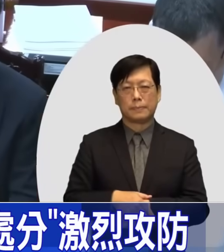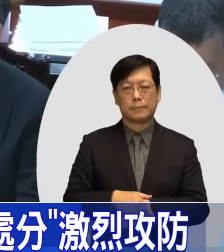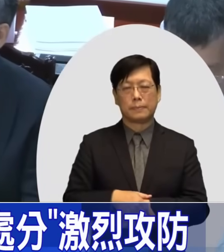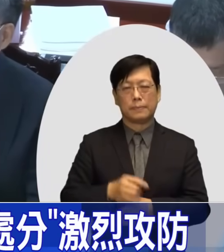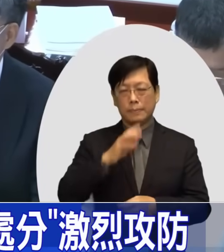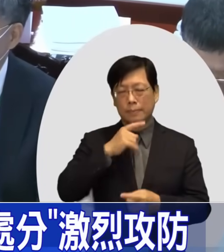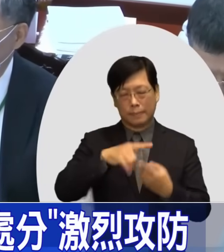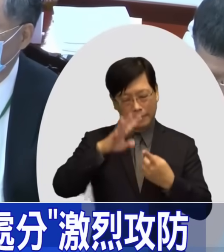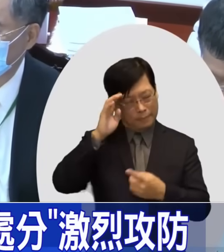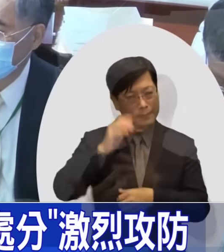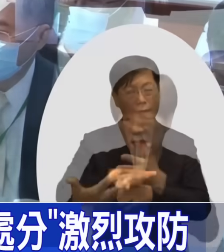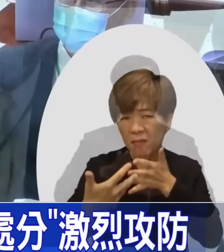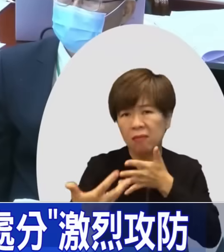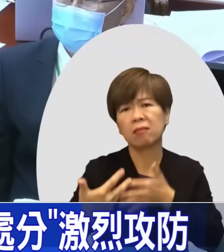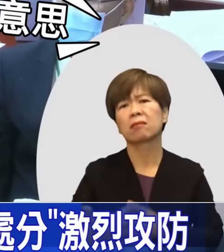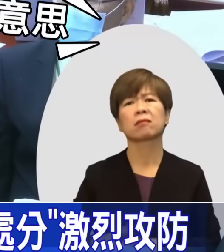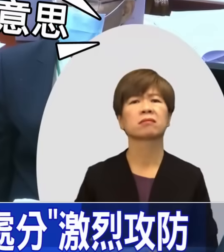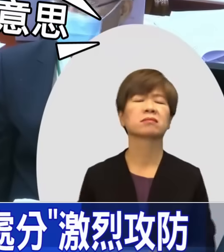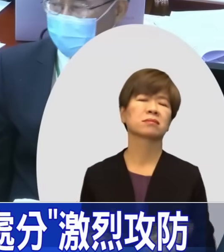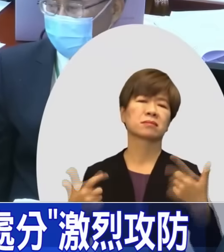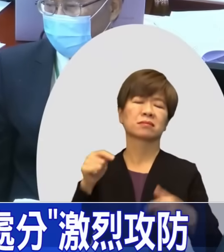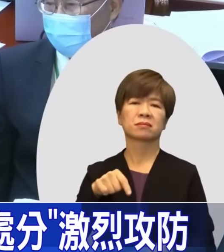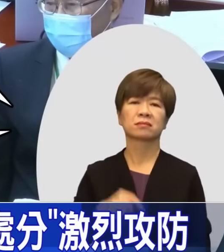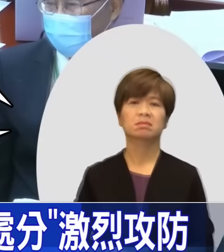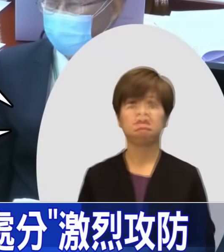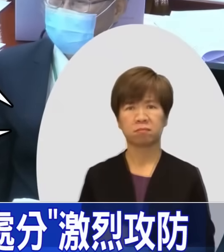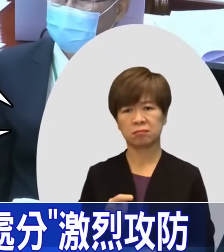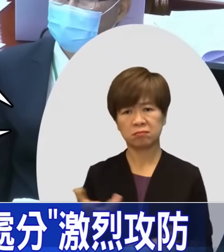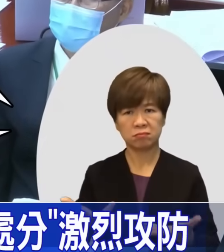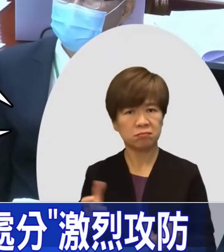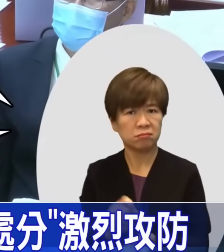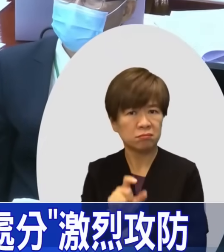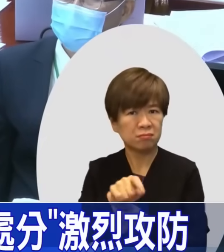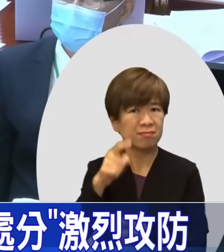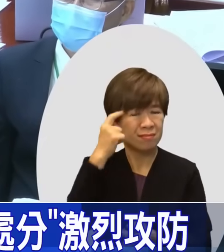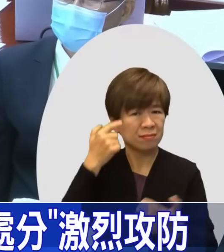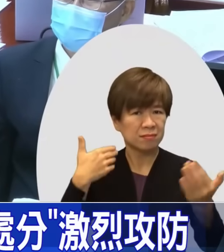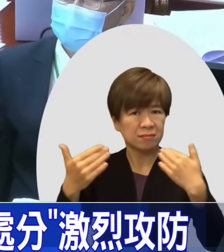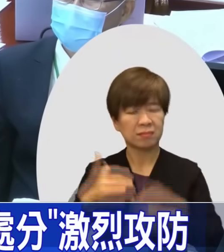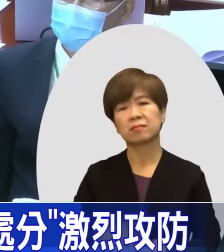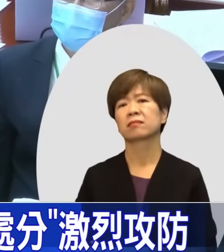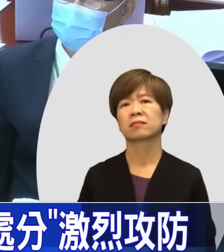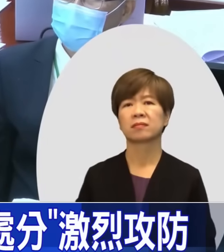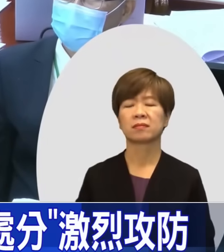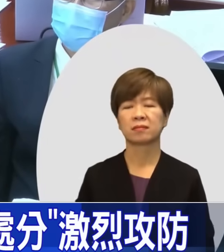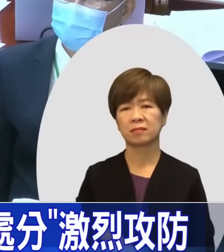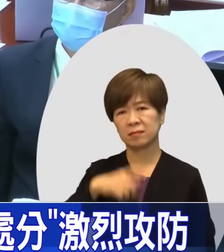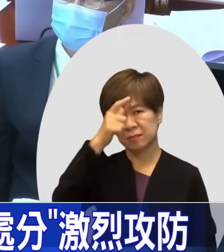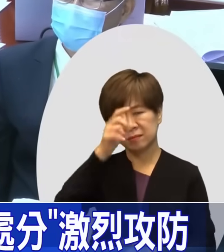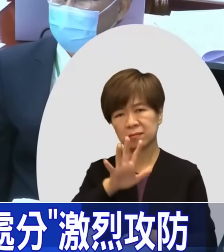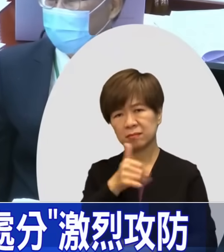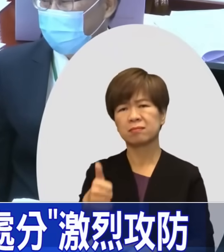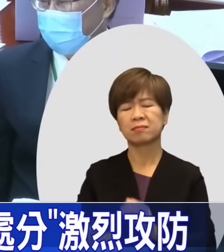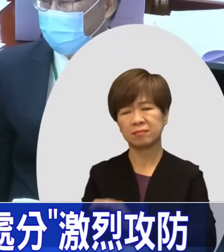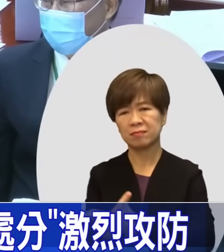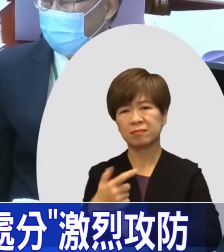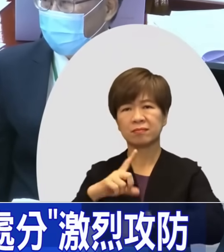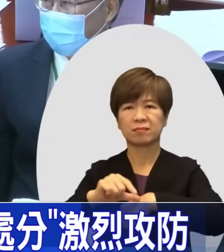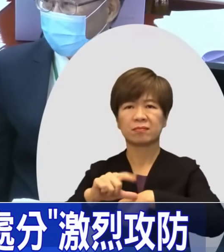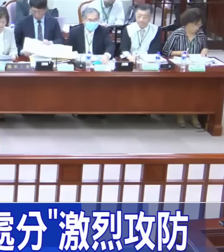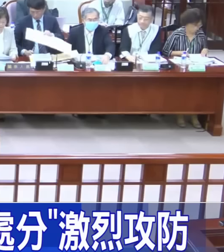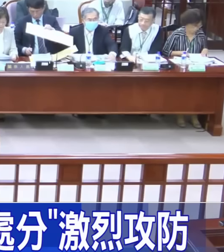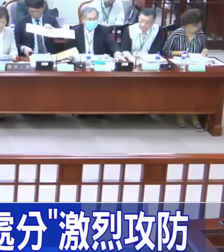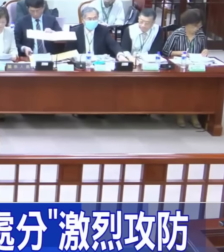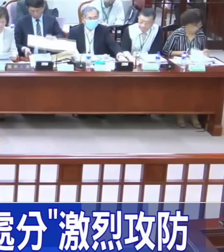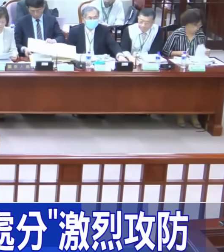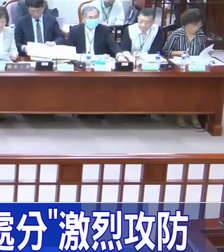那个请我们就进行了。黄委员， 不好意思， 时间过了， 您仔细想一想。 黄委员，那个赶快结束。 宪法法庭针对国会职